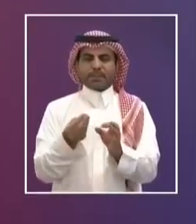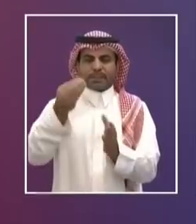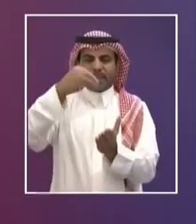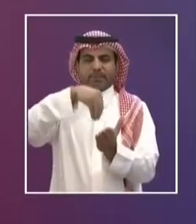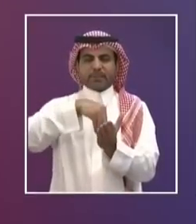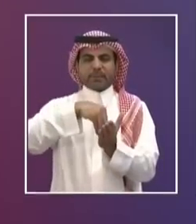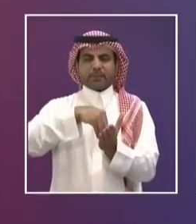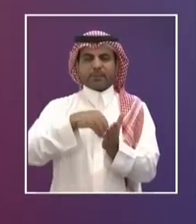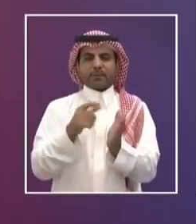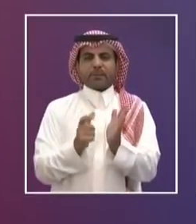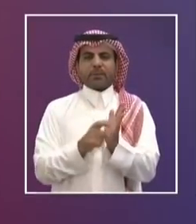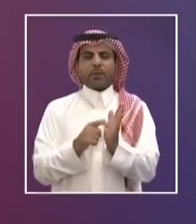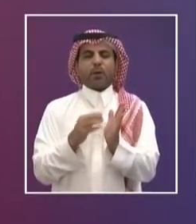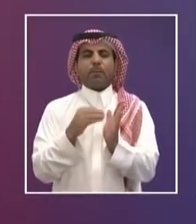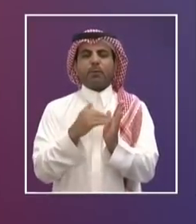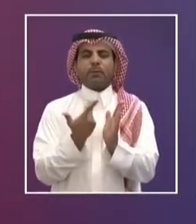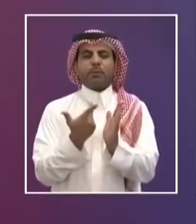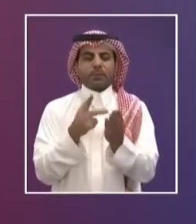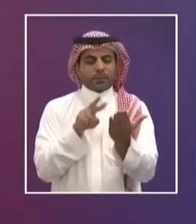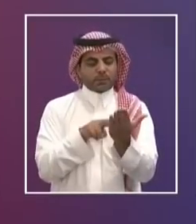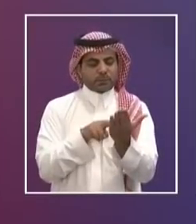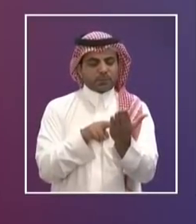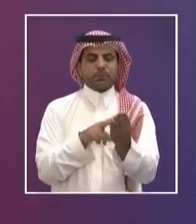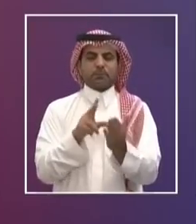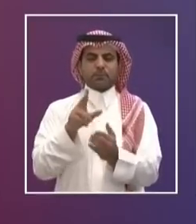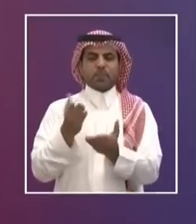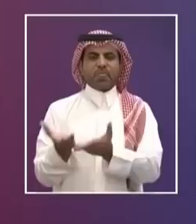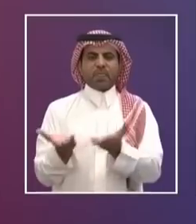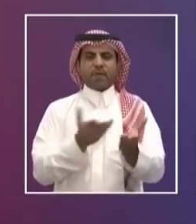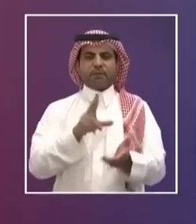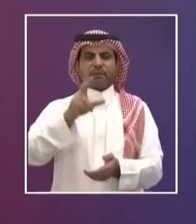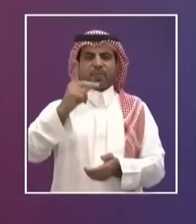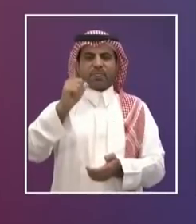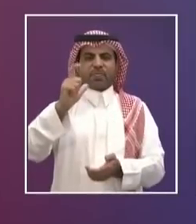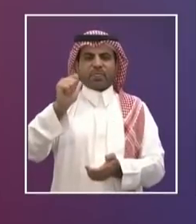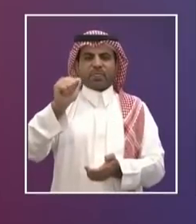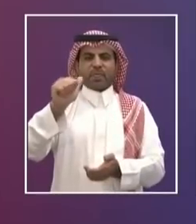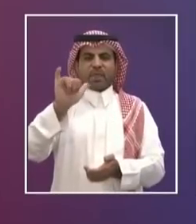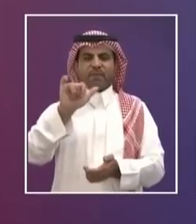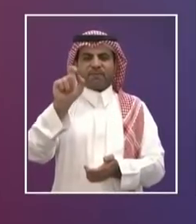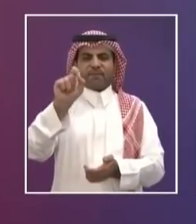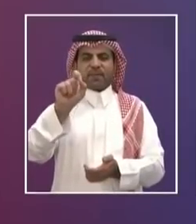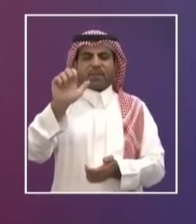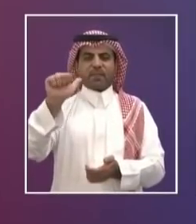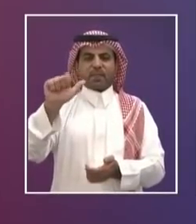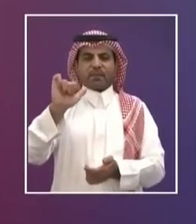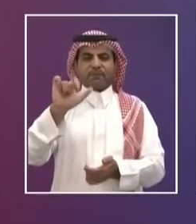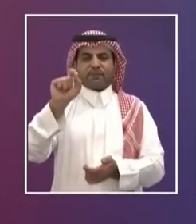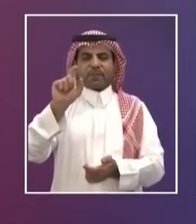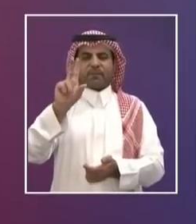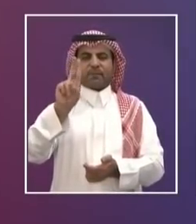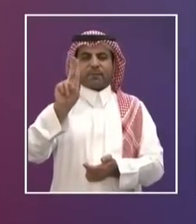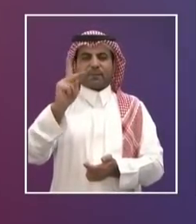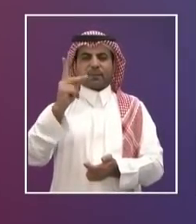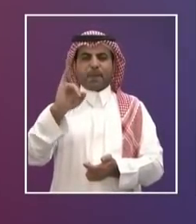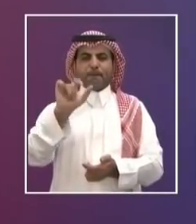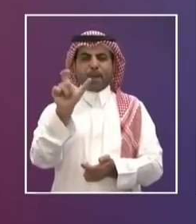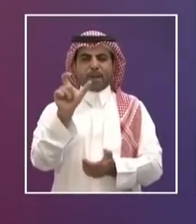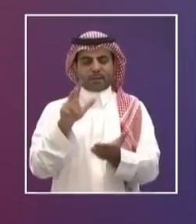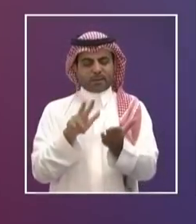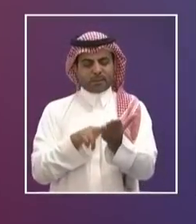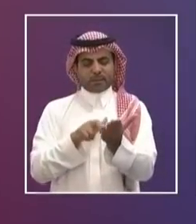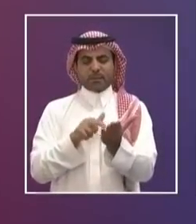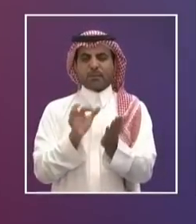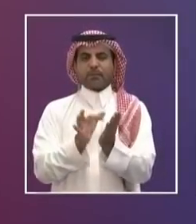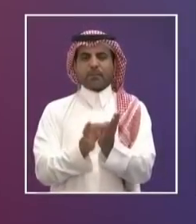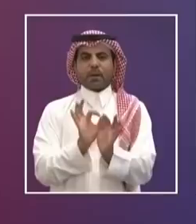أضيفت بضيف تسمى بضيف تطمن. لديهم الكثير من المحاضرات الجميلة الرائعة،